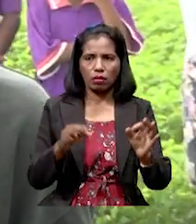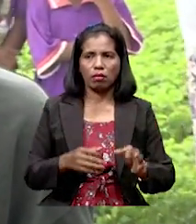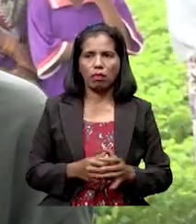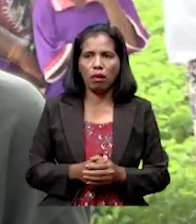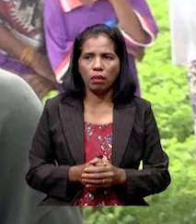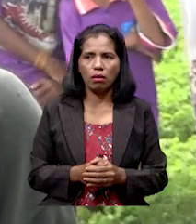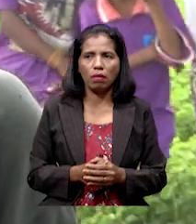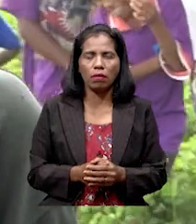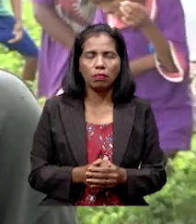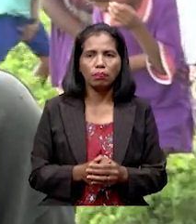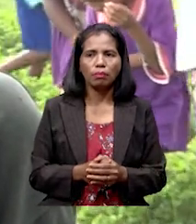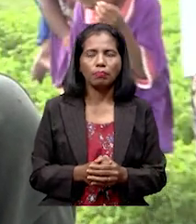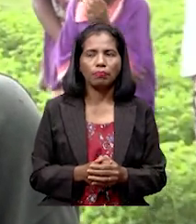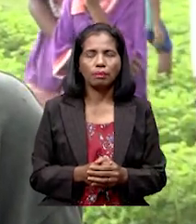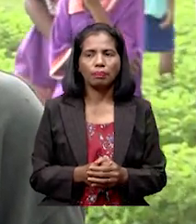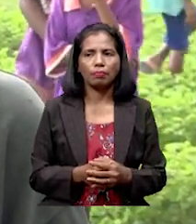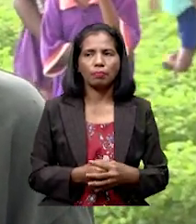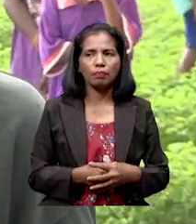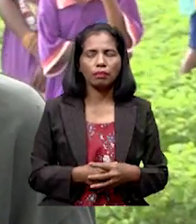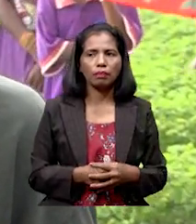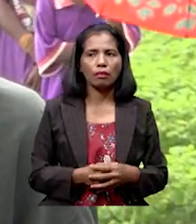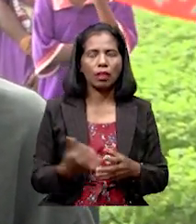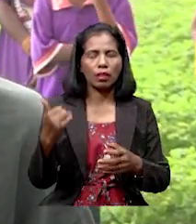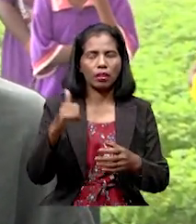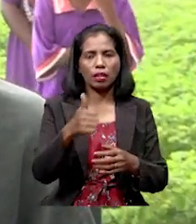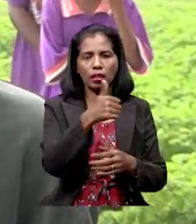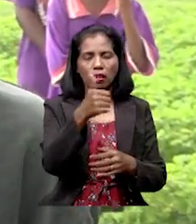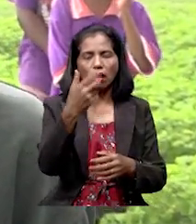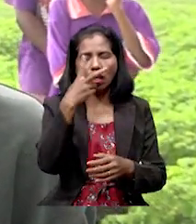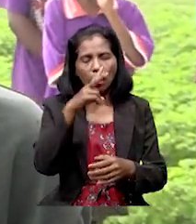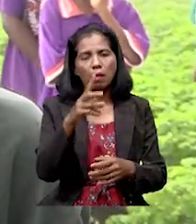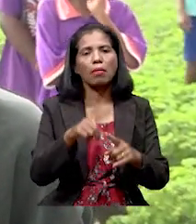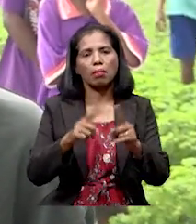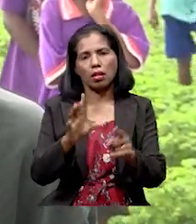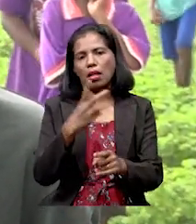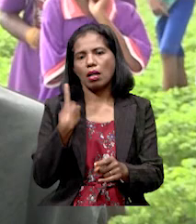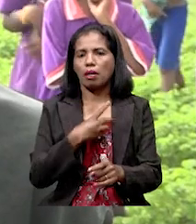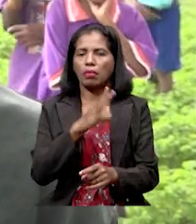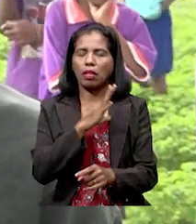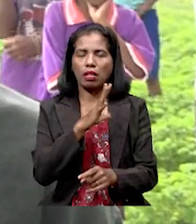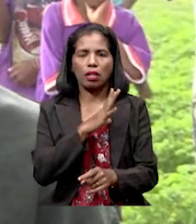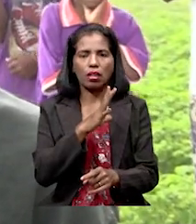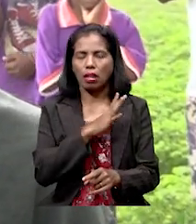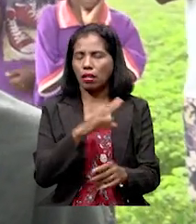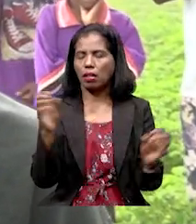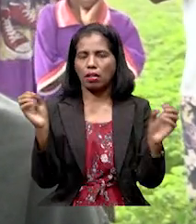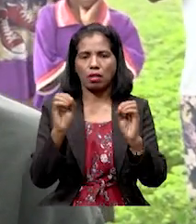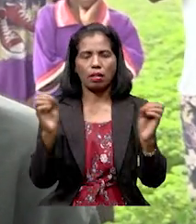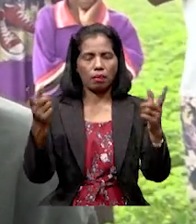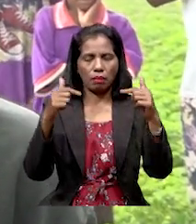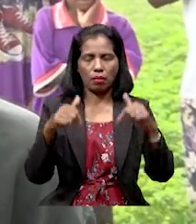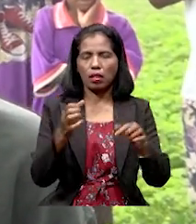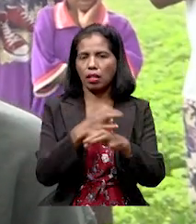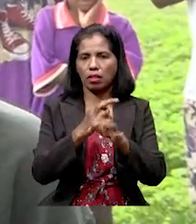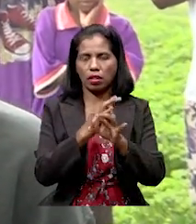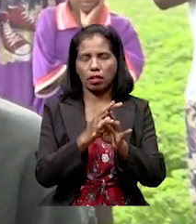satu me satu kilo ital sira jamai rilisa mai ami hein tu awara nunca sama rilisa itina ini ada mus Mota mesa